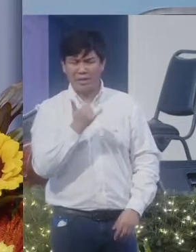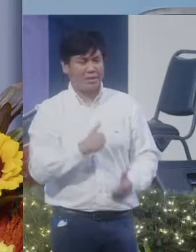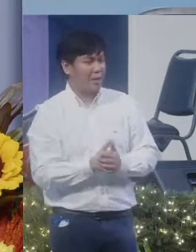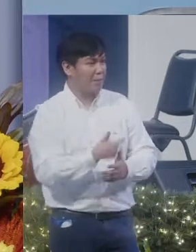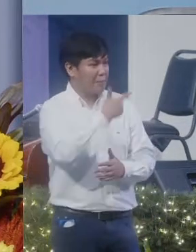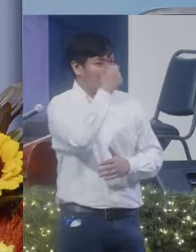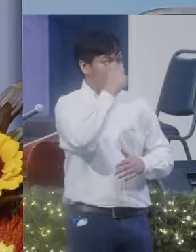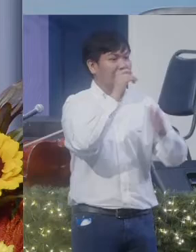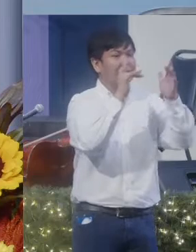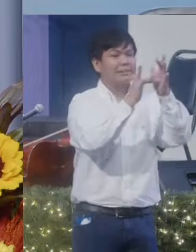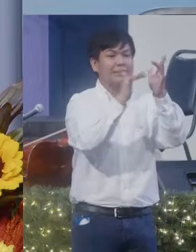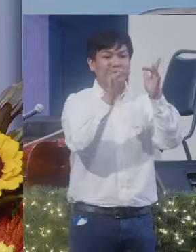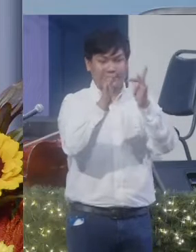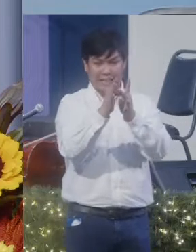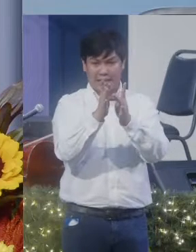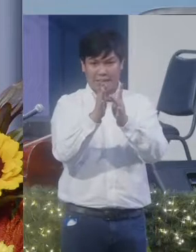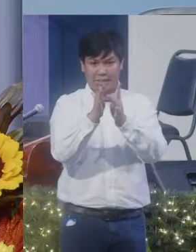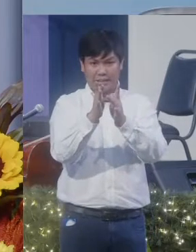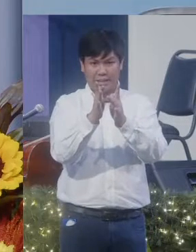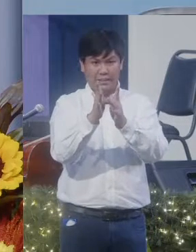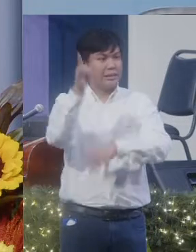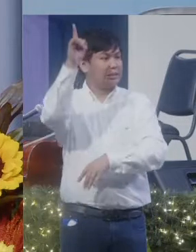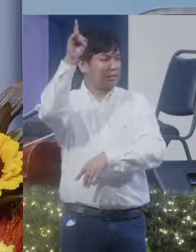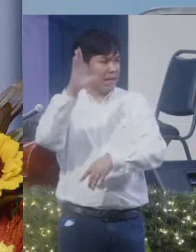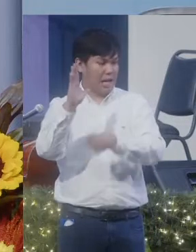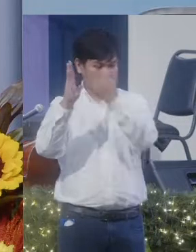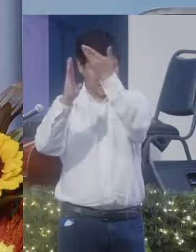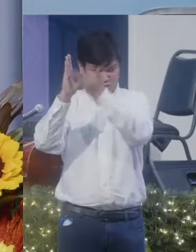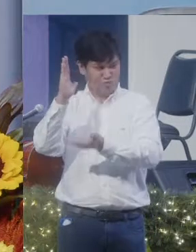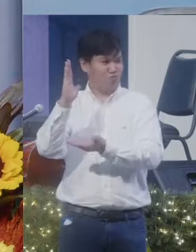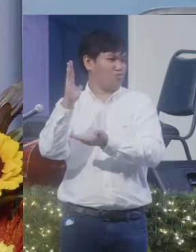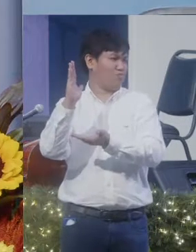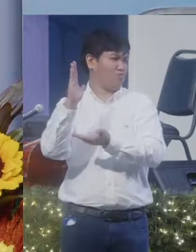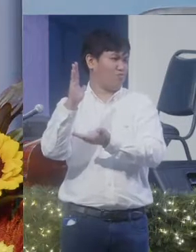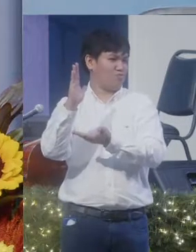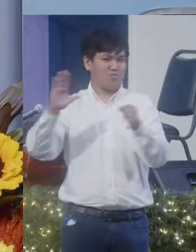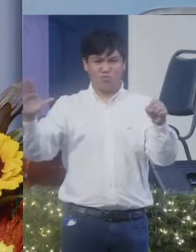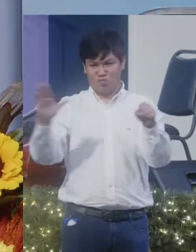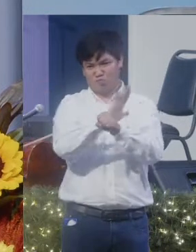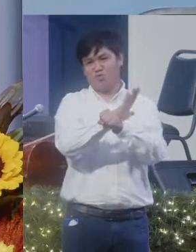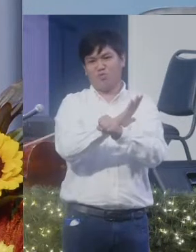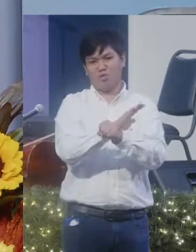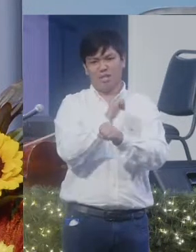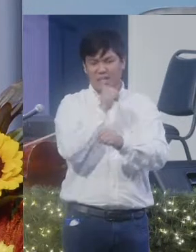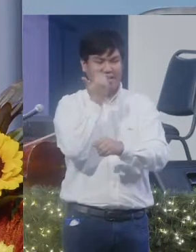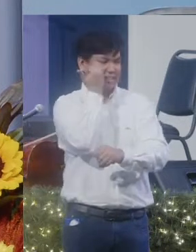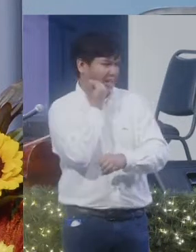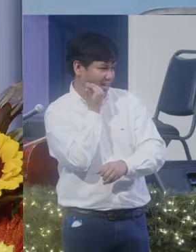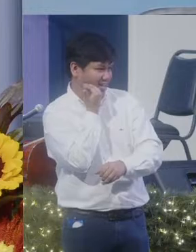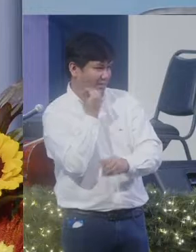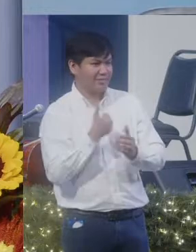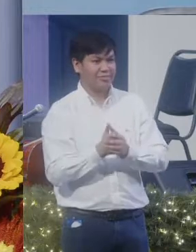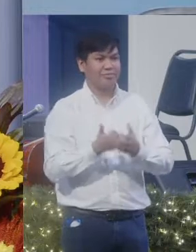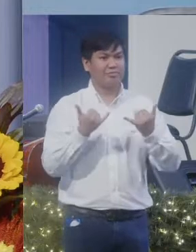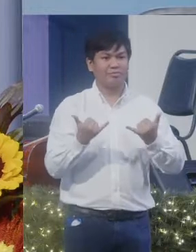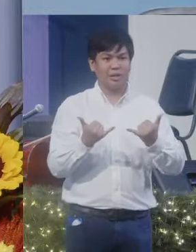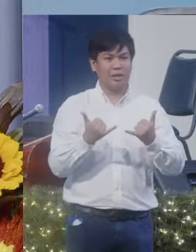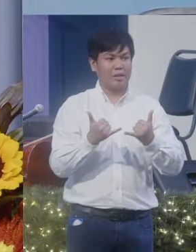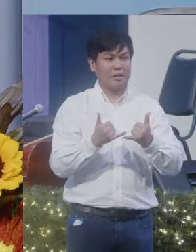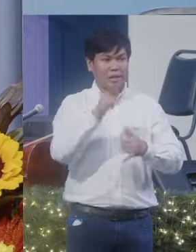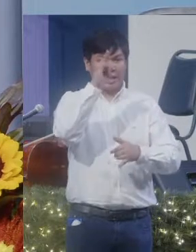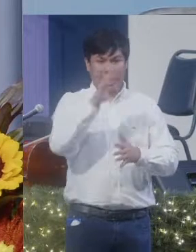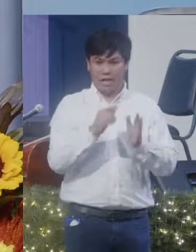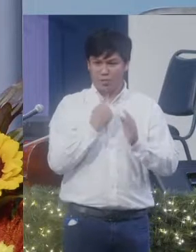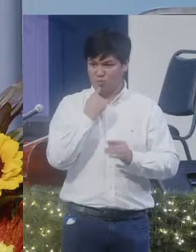Sapagkat si Kristo ay Diyos. So ang kanyang binibitawang salita ay salita ng